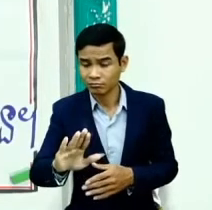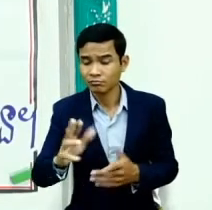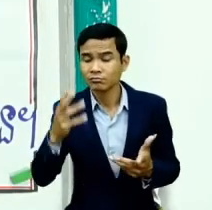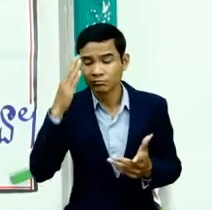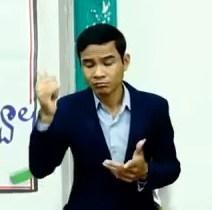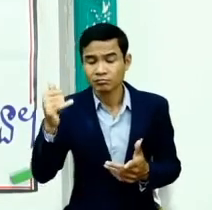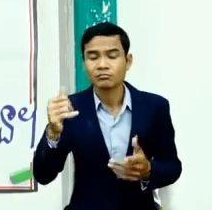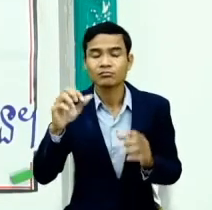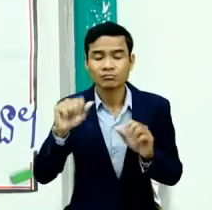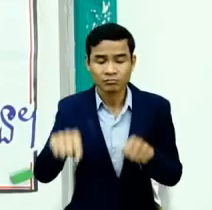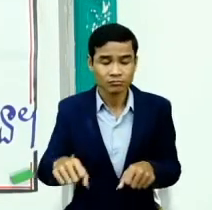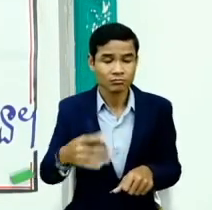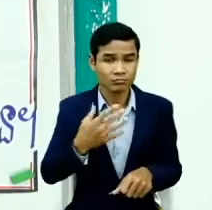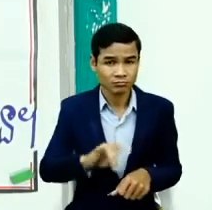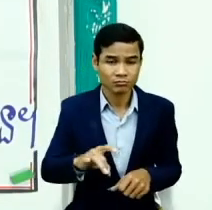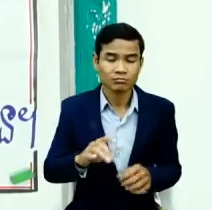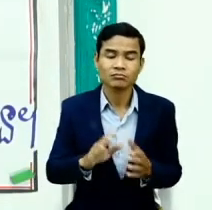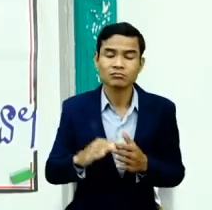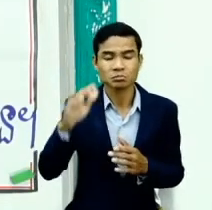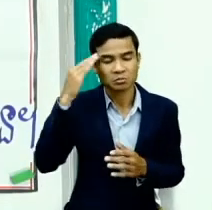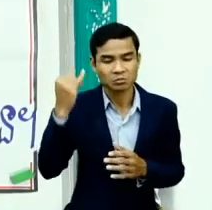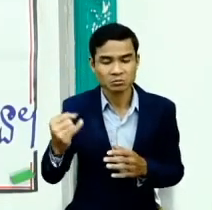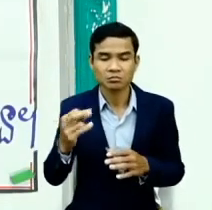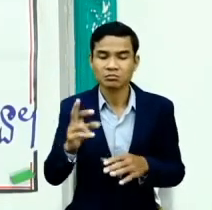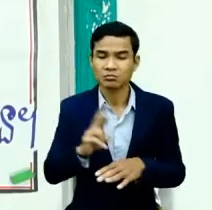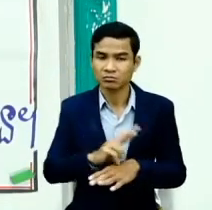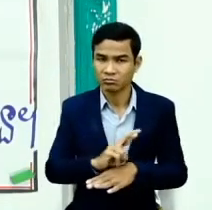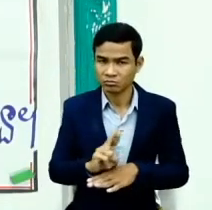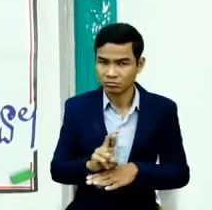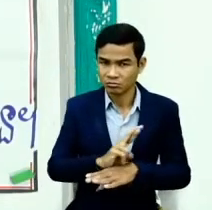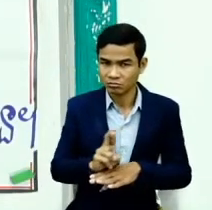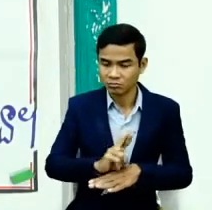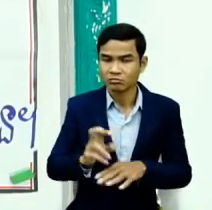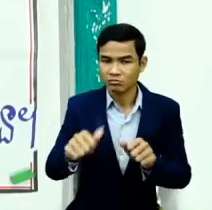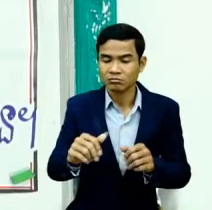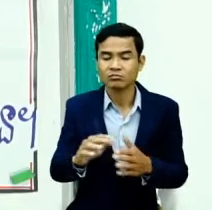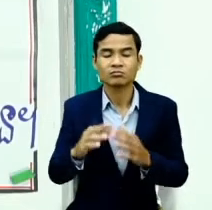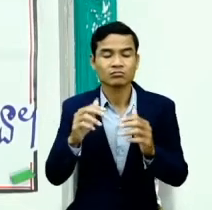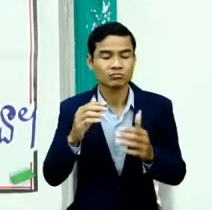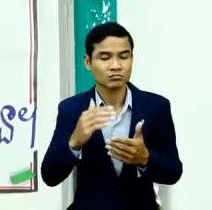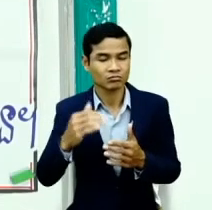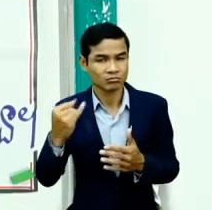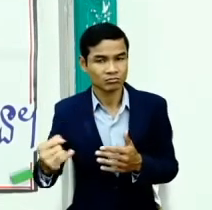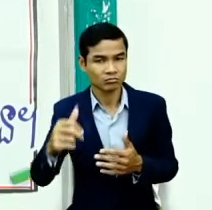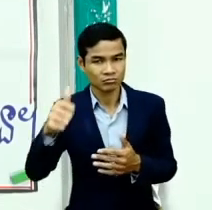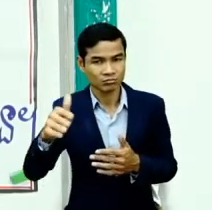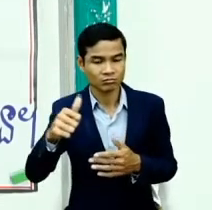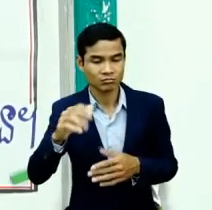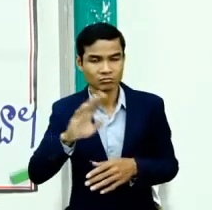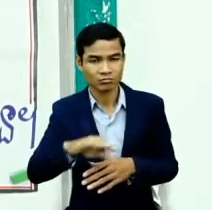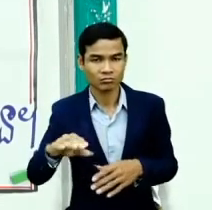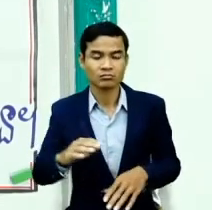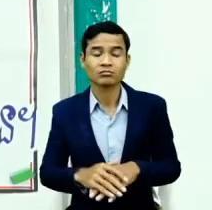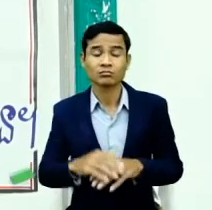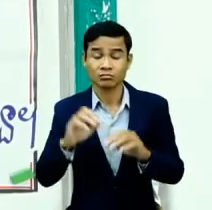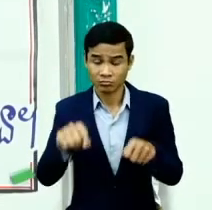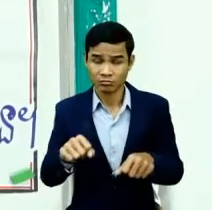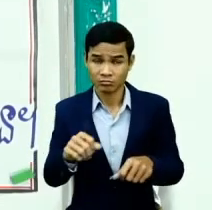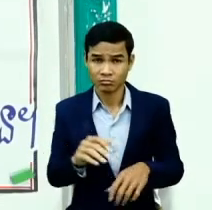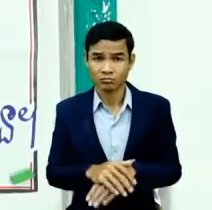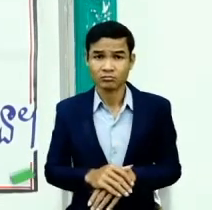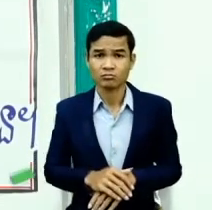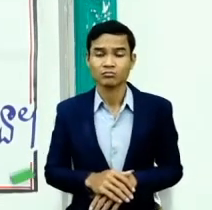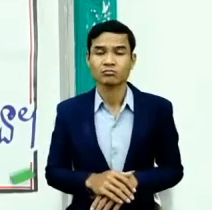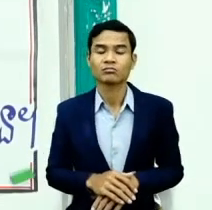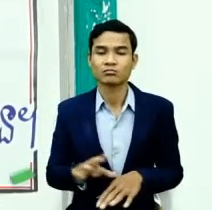cha đây sát tại ô nó cốt kia chị mẹ ú ú xa chị mẹ là o nãy con nó hai con cha về